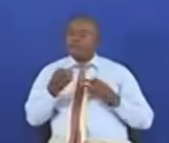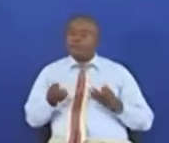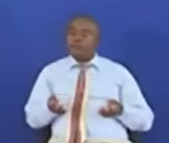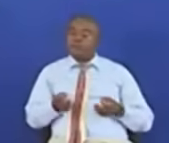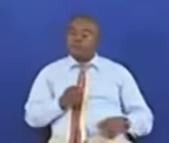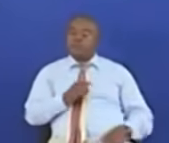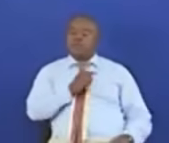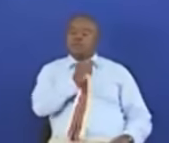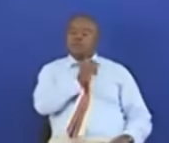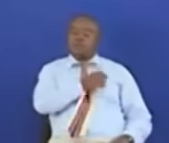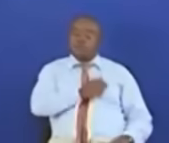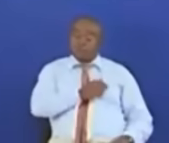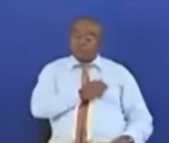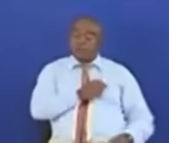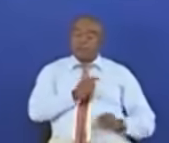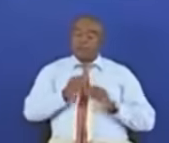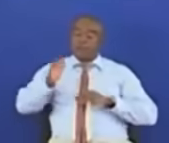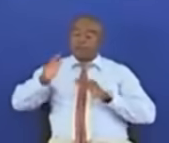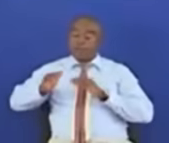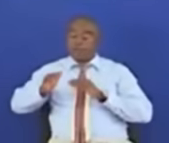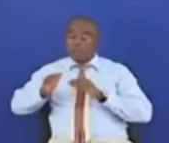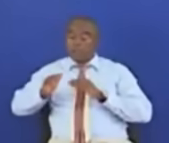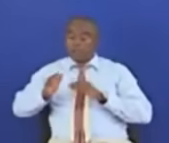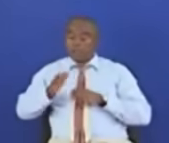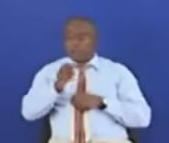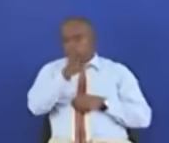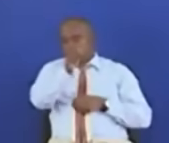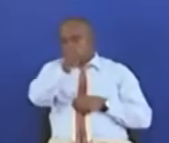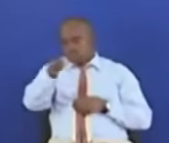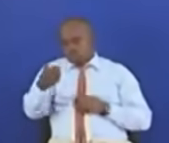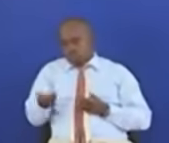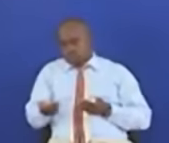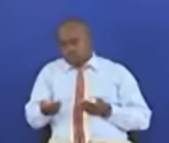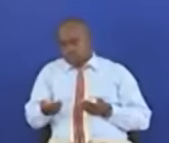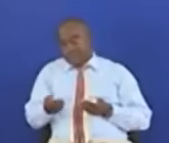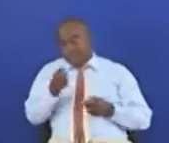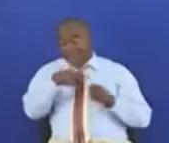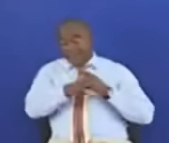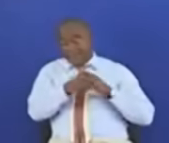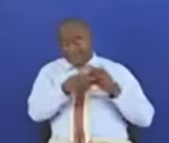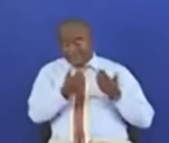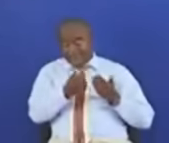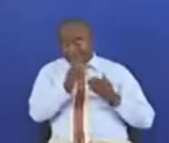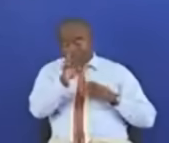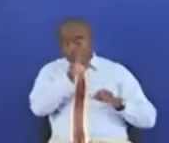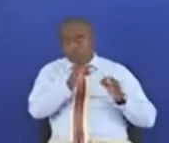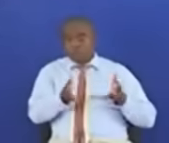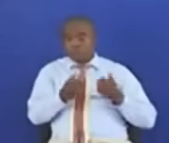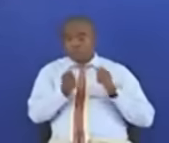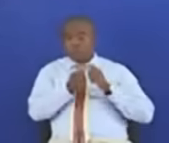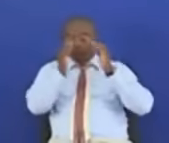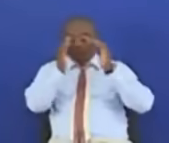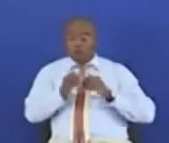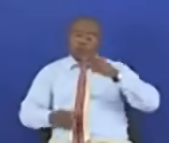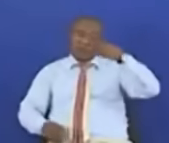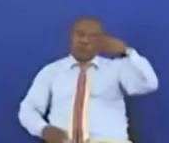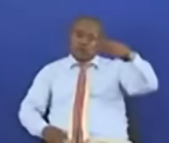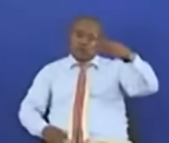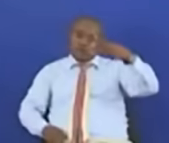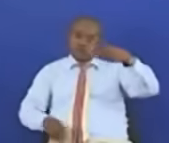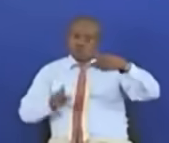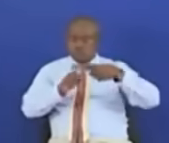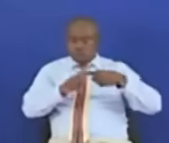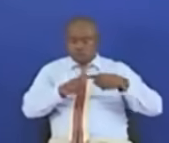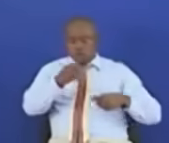tabia, mila na desturi wanaohusika. Na katika uchaguzi unahitaji mambo makubwa matatu: